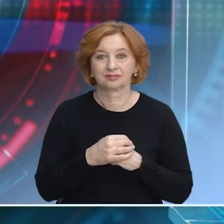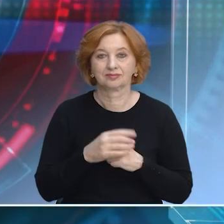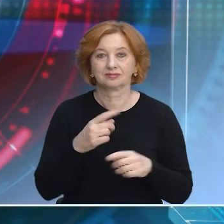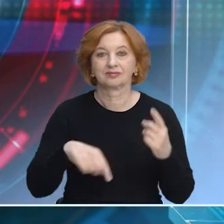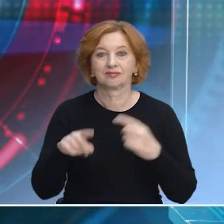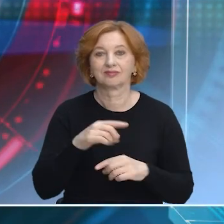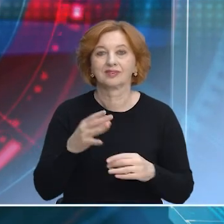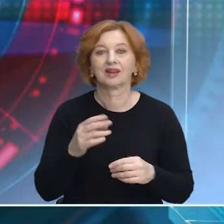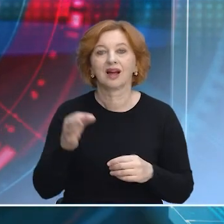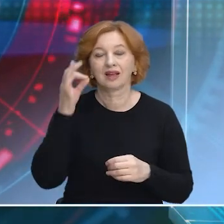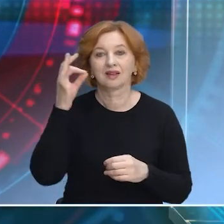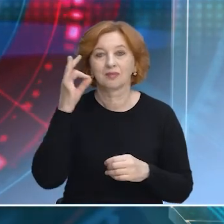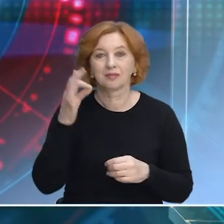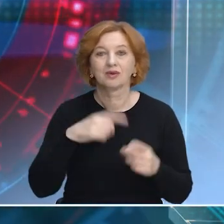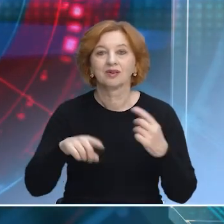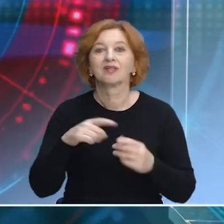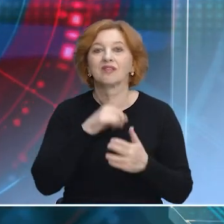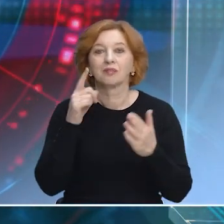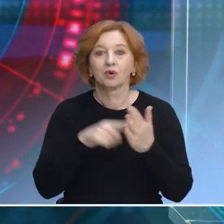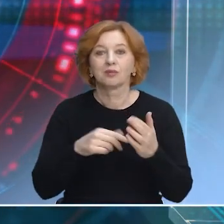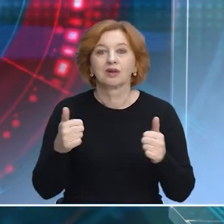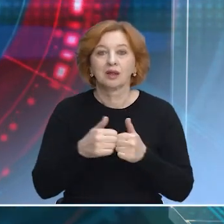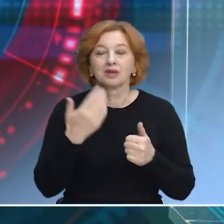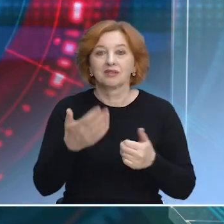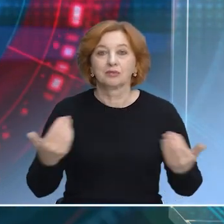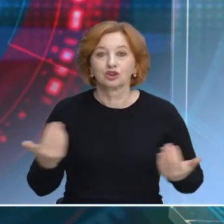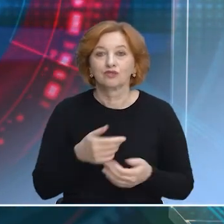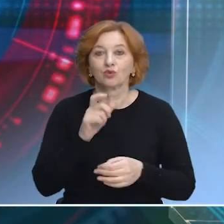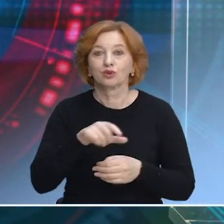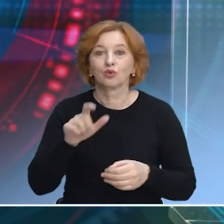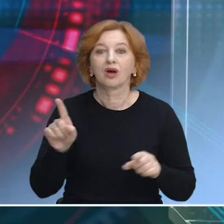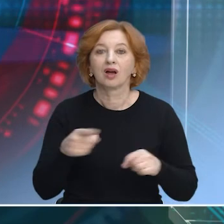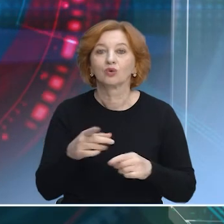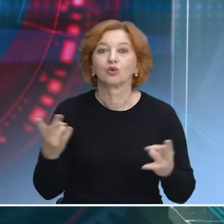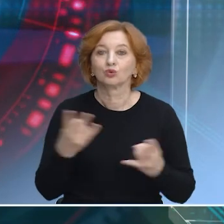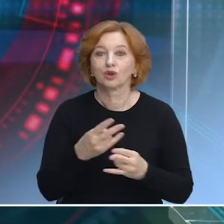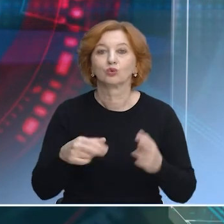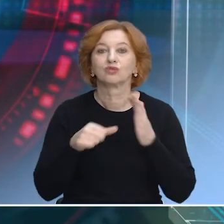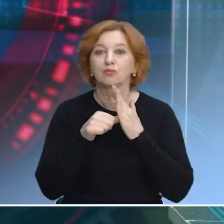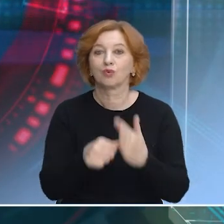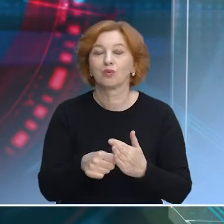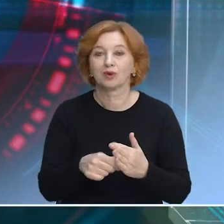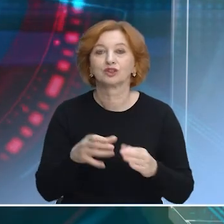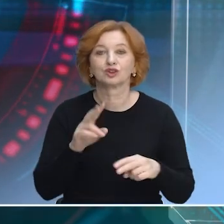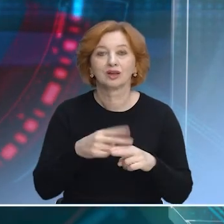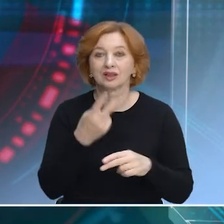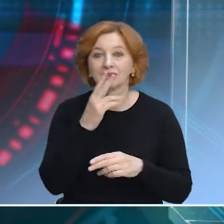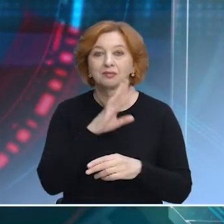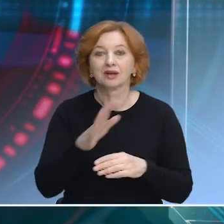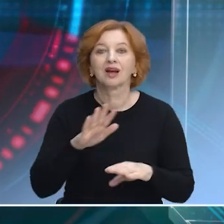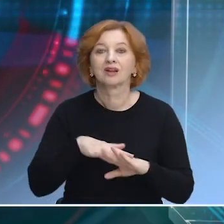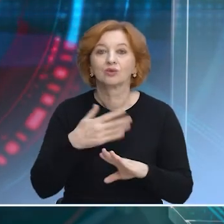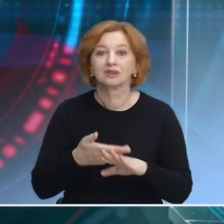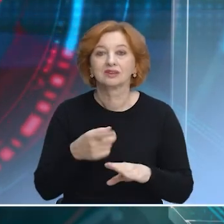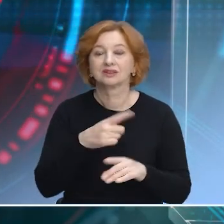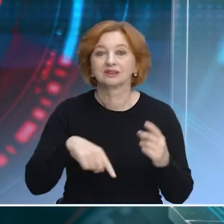Белая трость как напоминание о том, что рядом с нами живут люди, которые нуждаются в помощи. Но, несмотря на трудности,